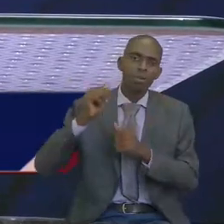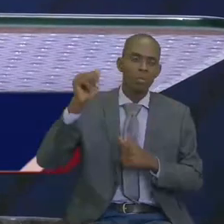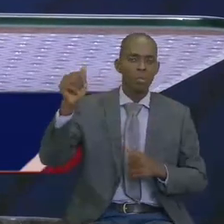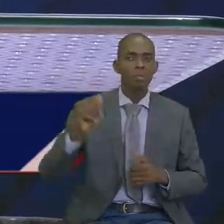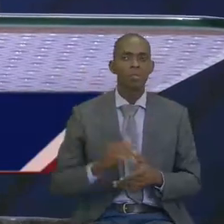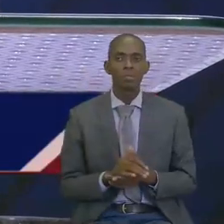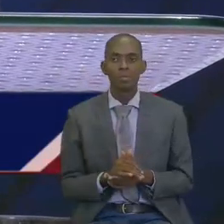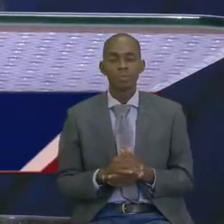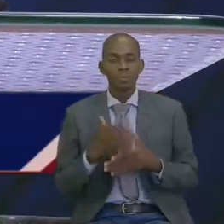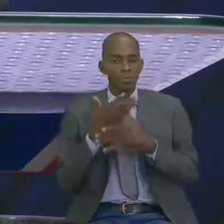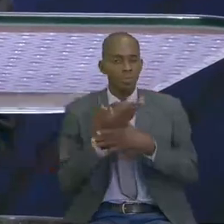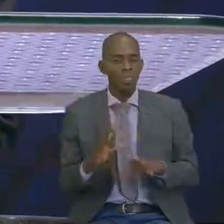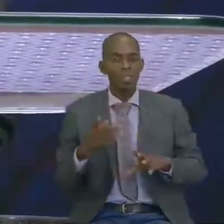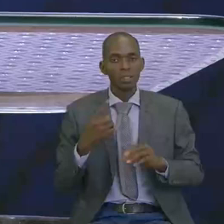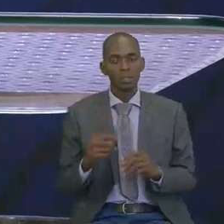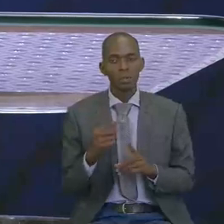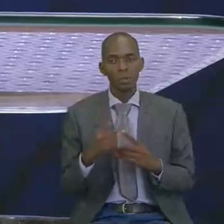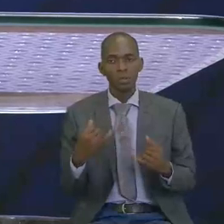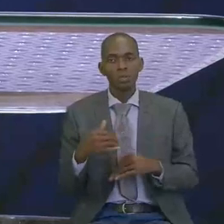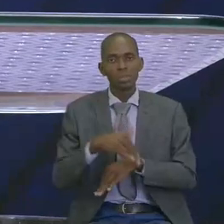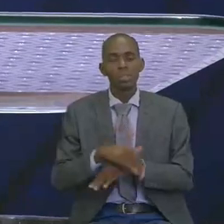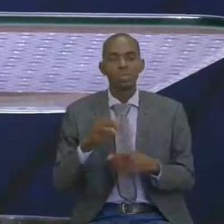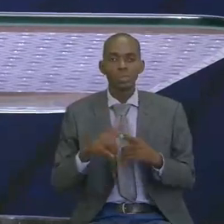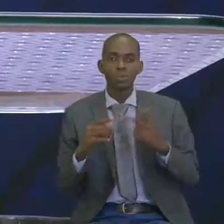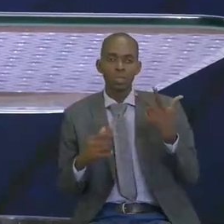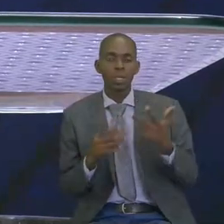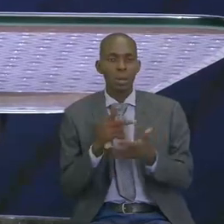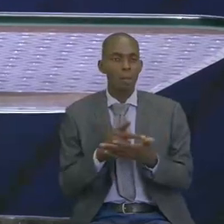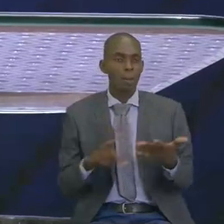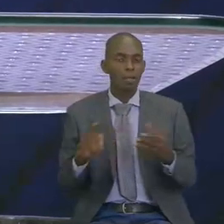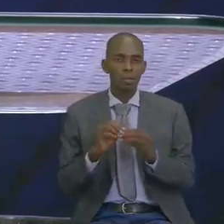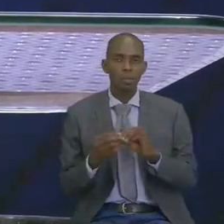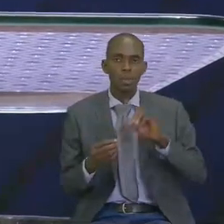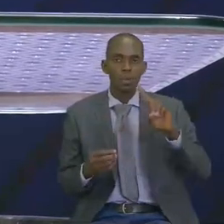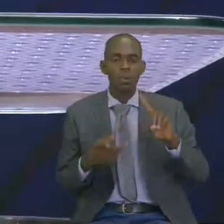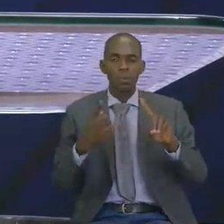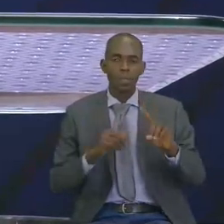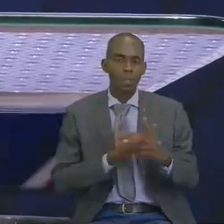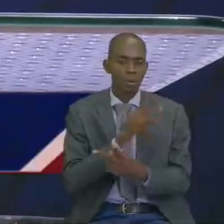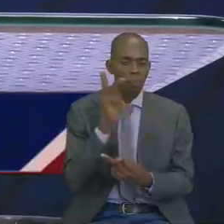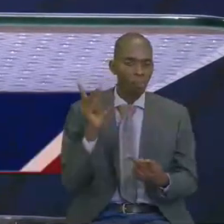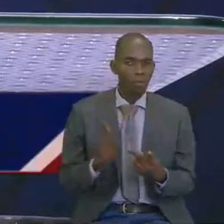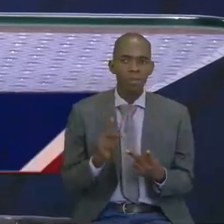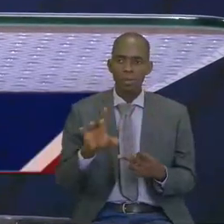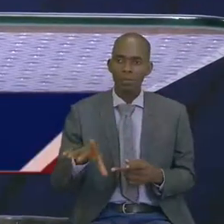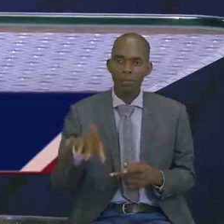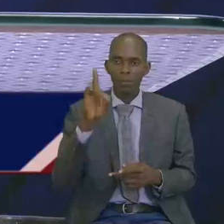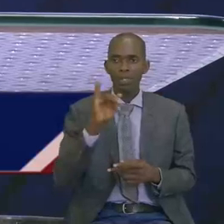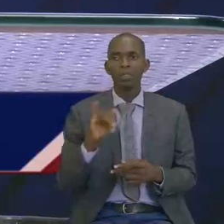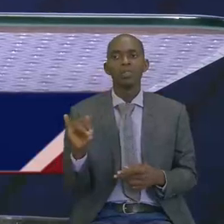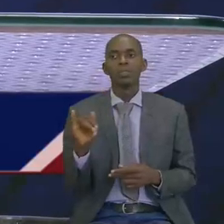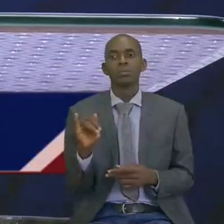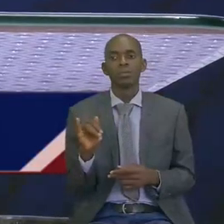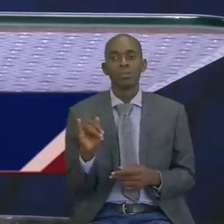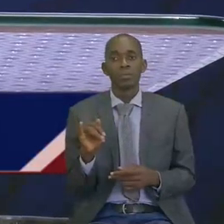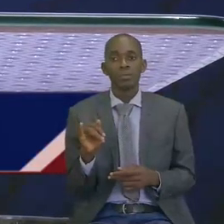la découverte impactante du songe oublié. Le message est divisé en trois parties. Première partie, la découverte du